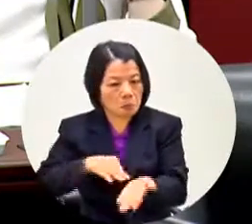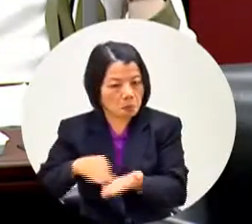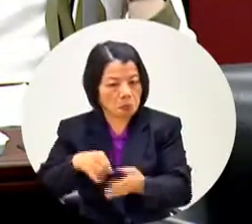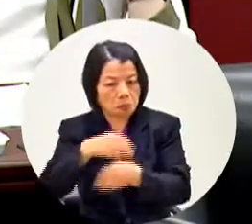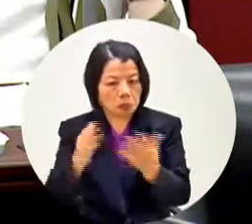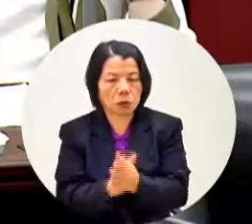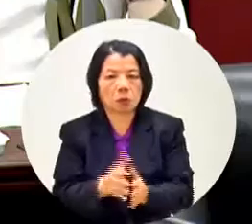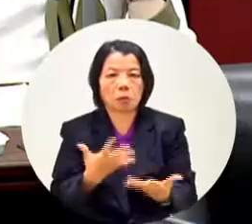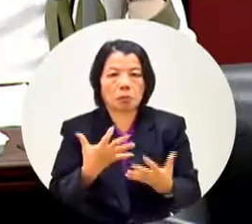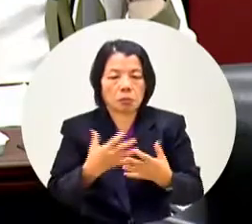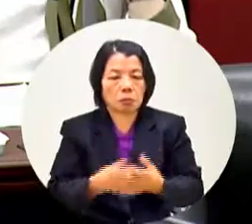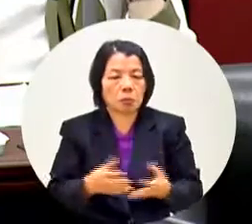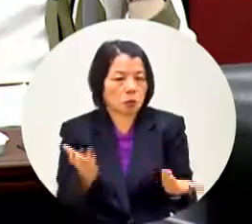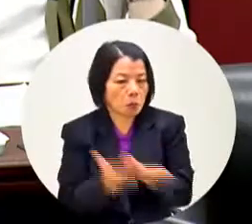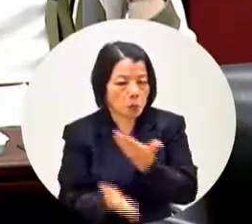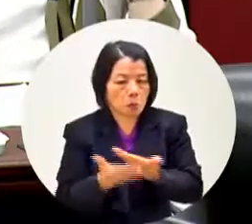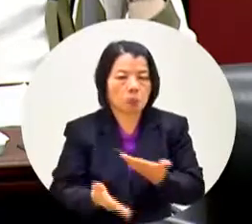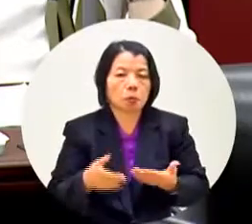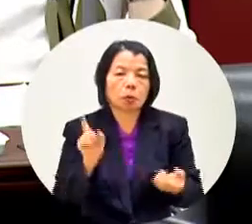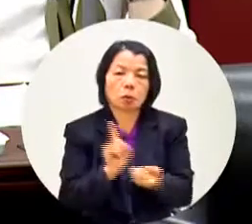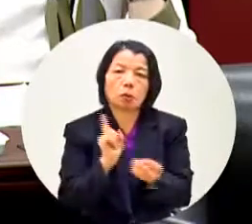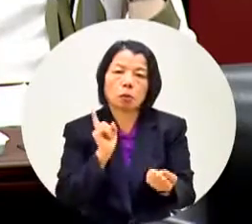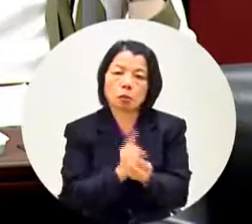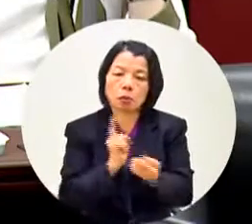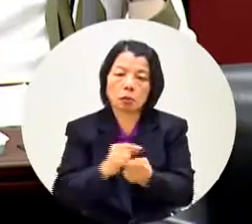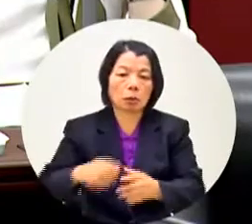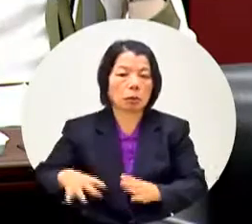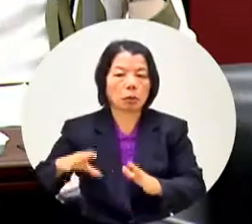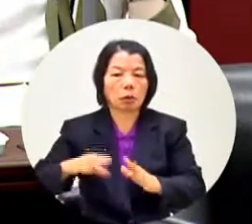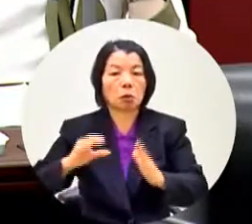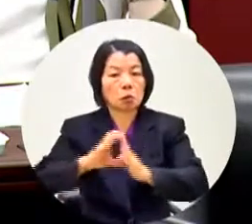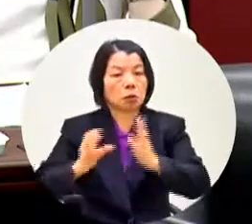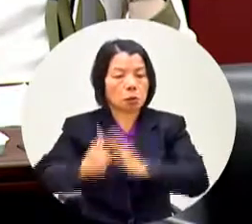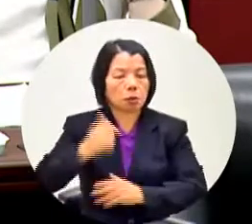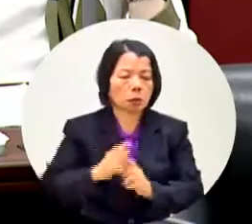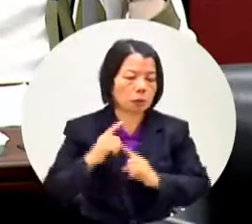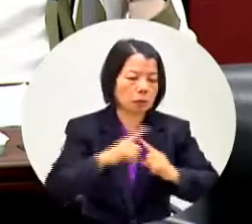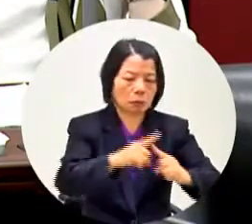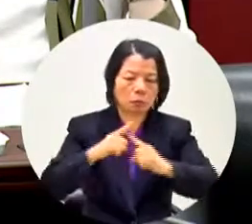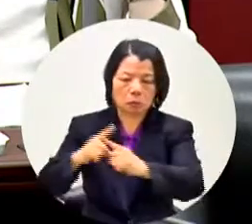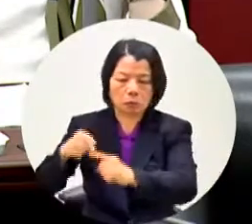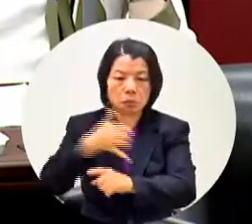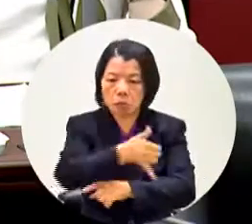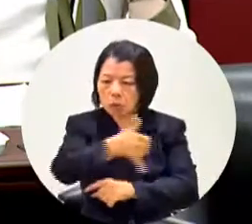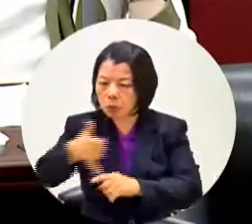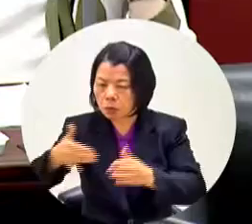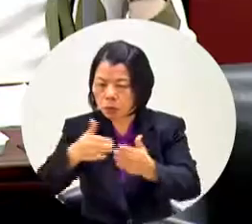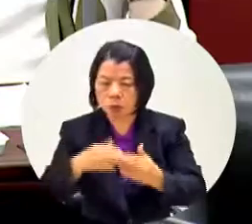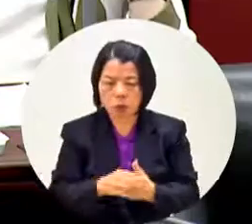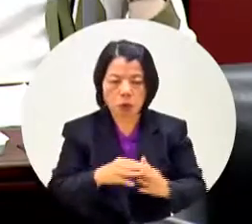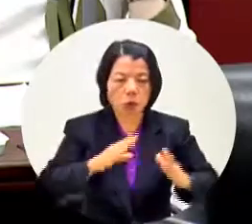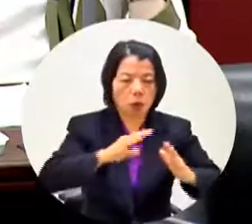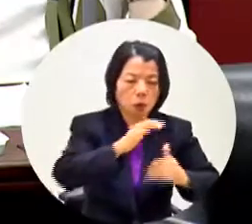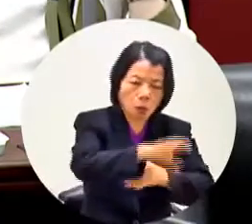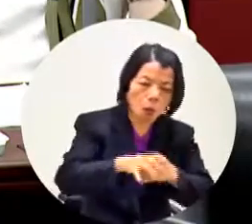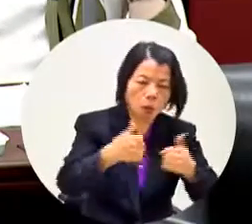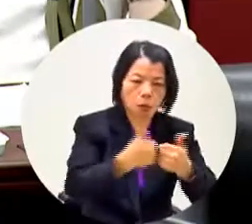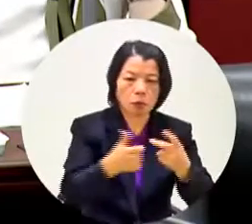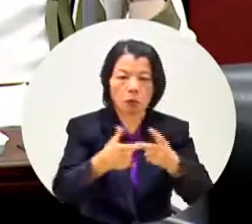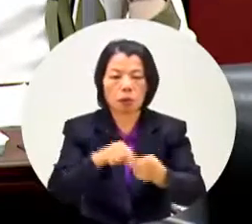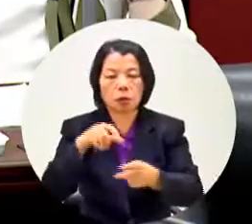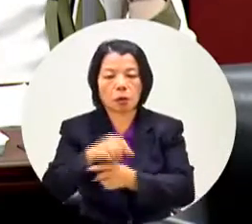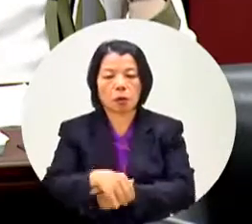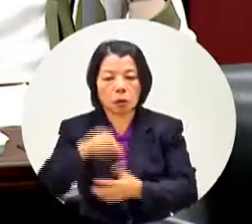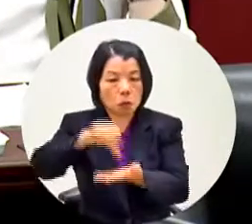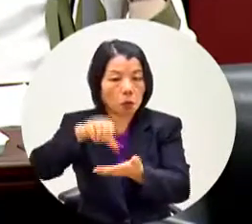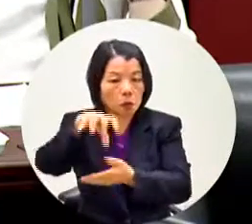的问题的时候，产销失衡的问题的时候，我们的农业局都非常辛苦。我知道可能就是有时候要下地方，要到农会，要到哪